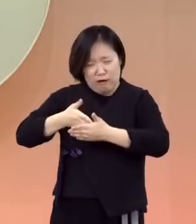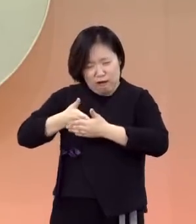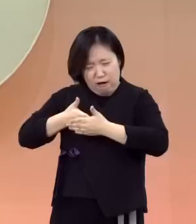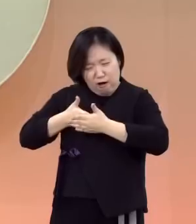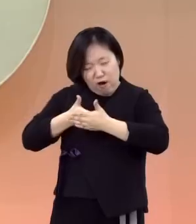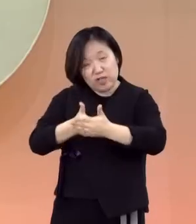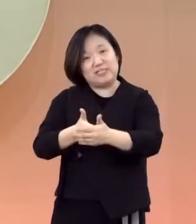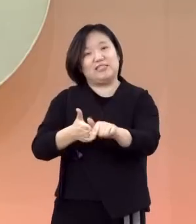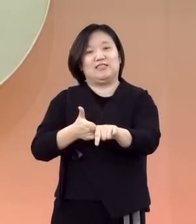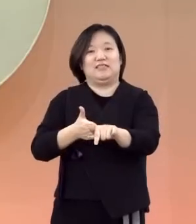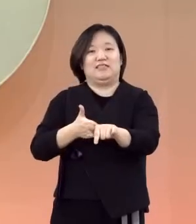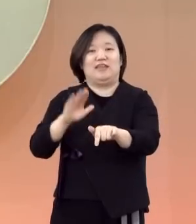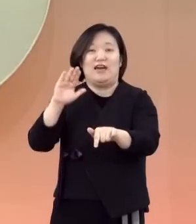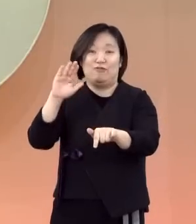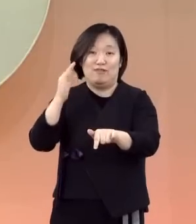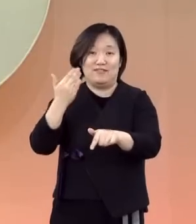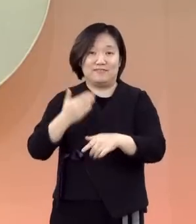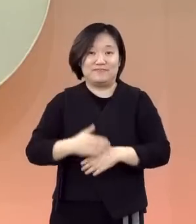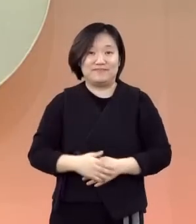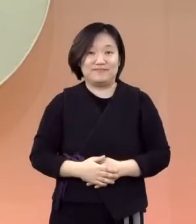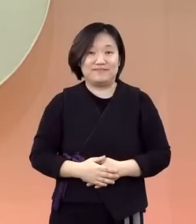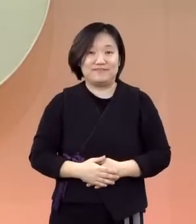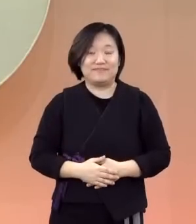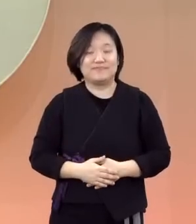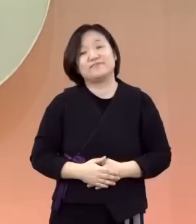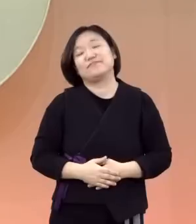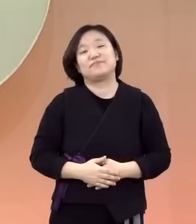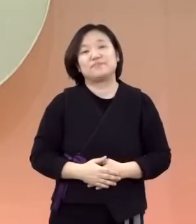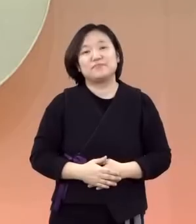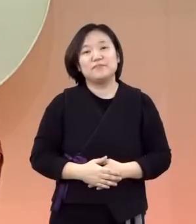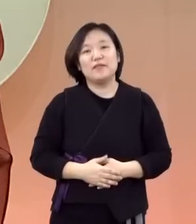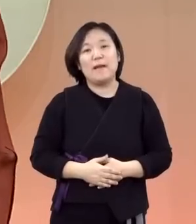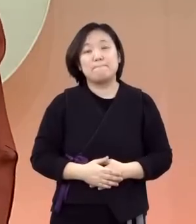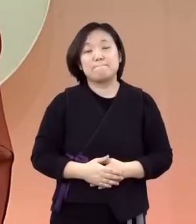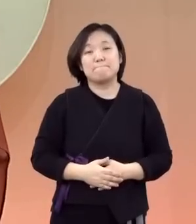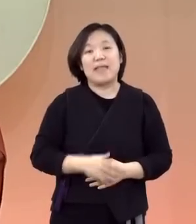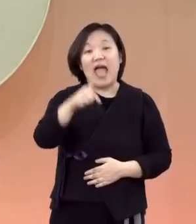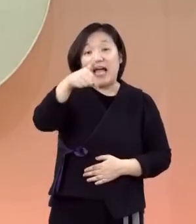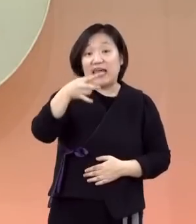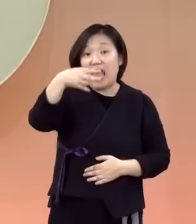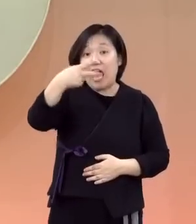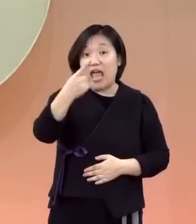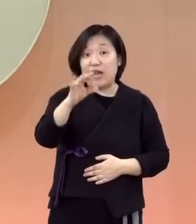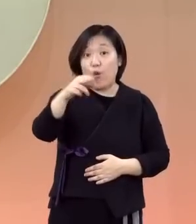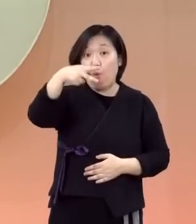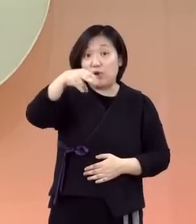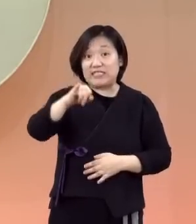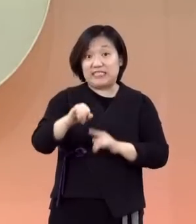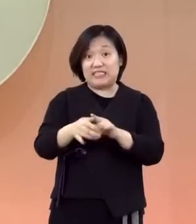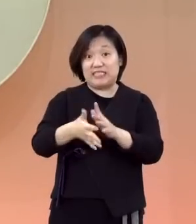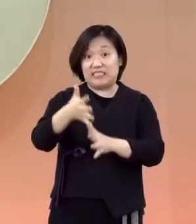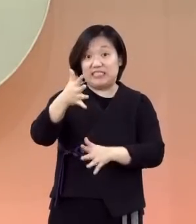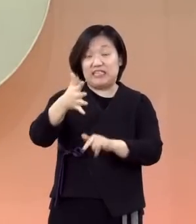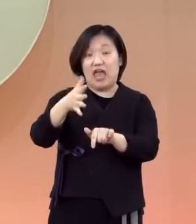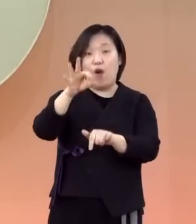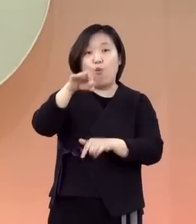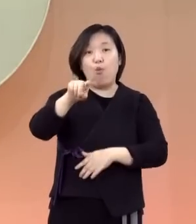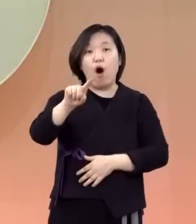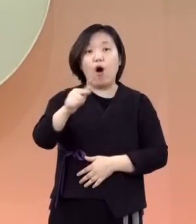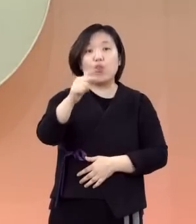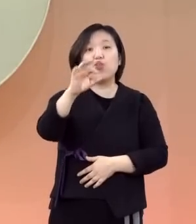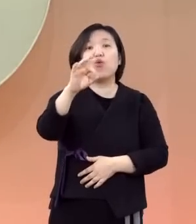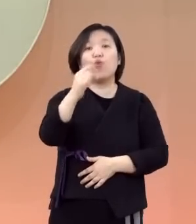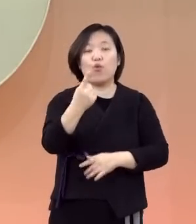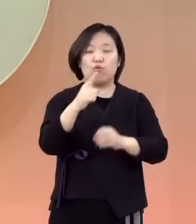또 노력할뿐입니다. 계룡시에는원호사라는절이있습니다